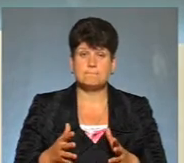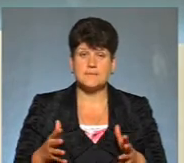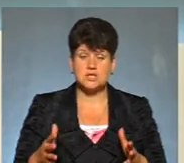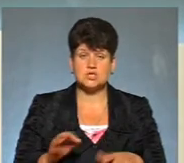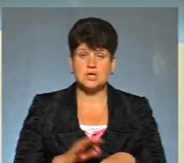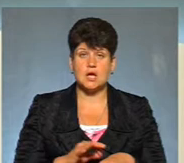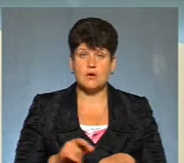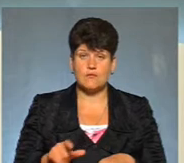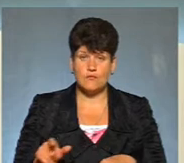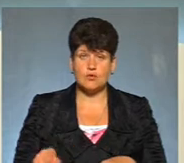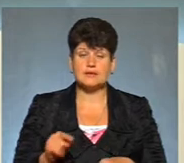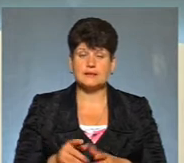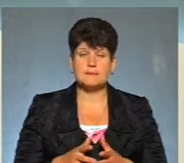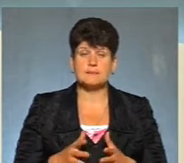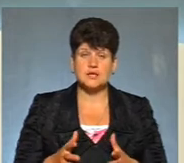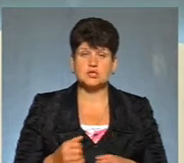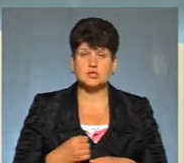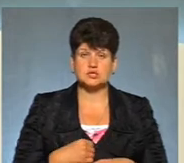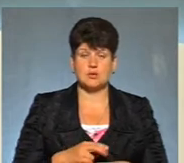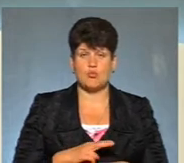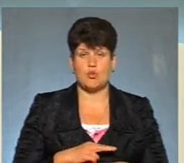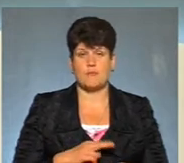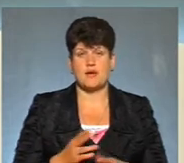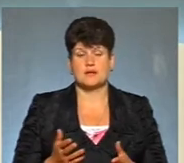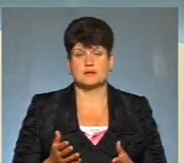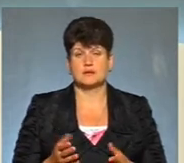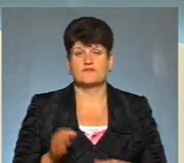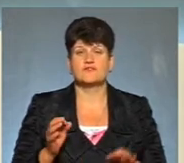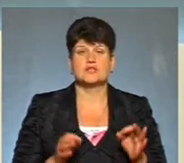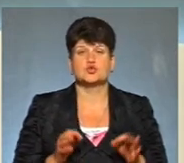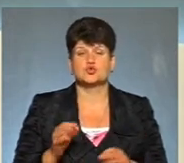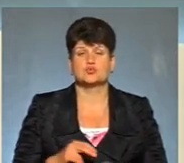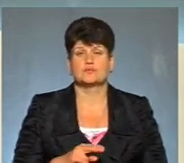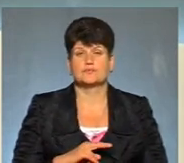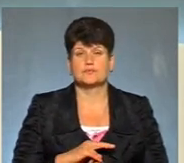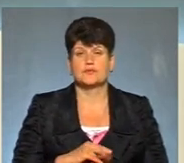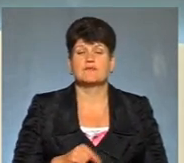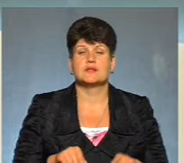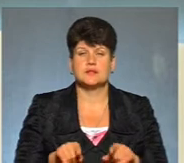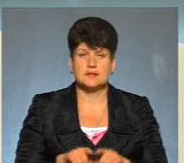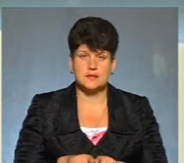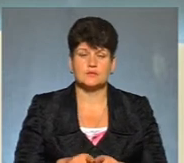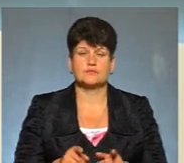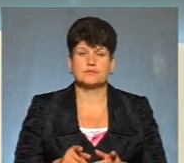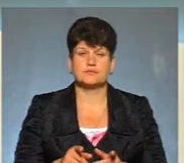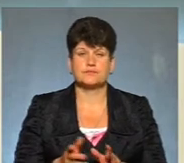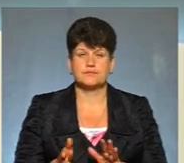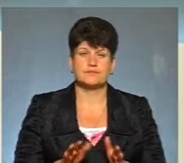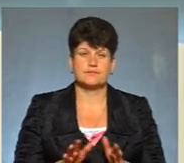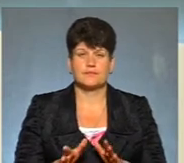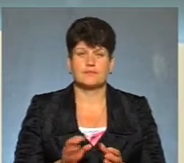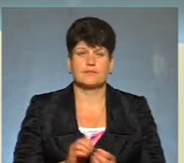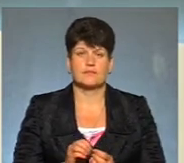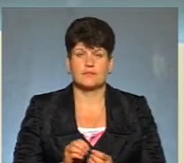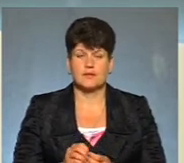тим більше, на жаль, буде померлих. Тому що відсоток летальності, він теж більш-менш стабільний